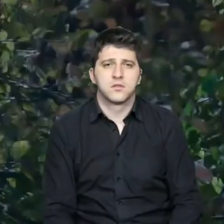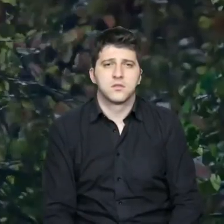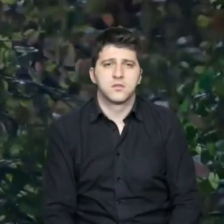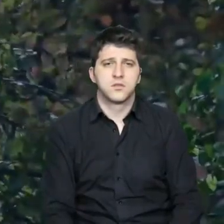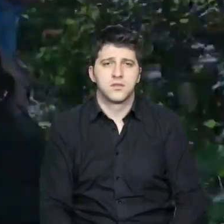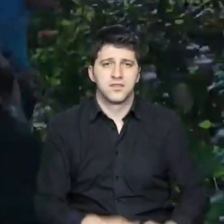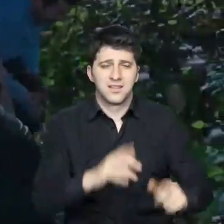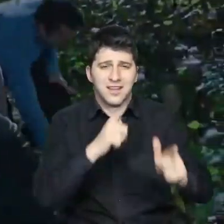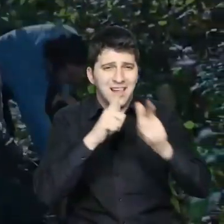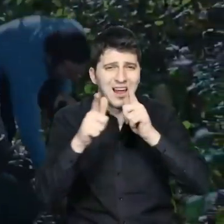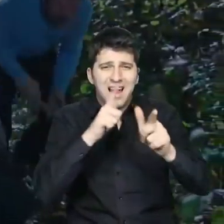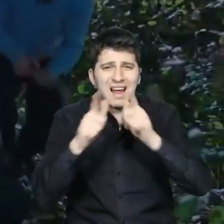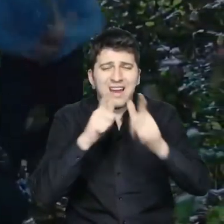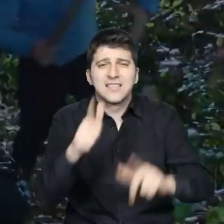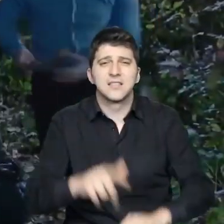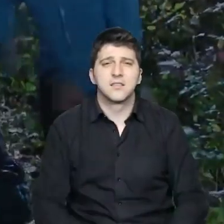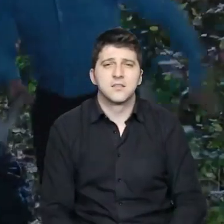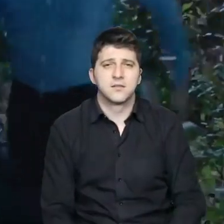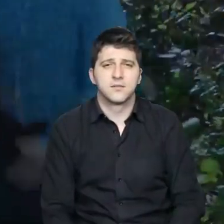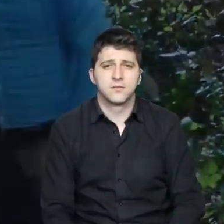İsmail kalın bir sopa kaptı.